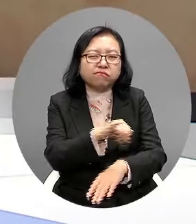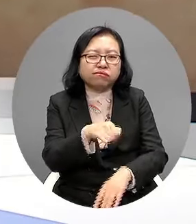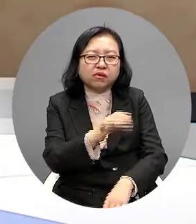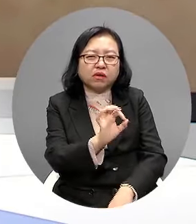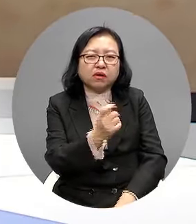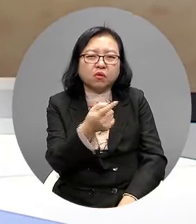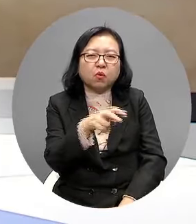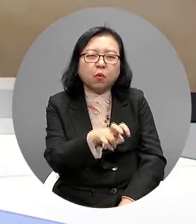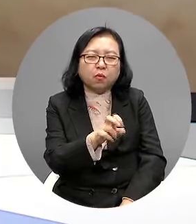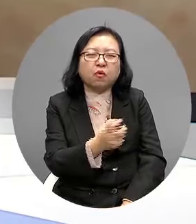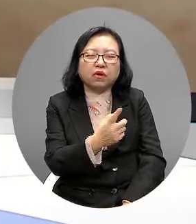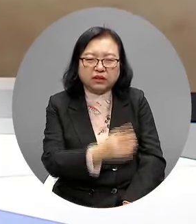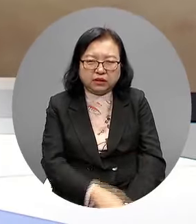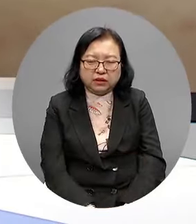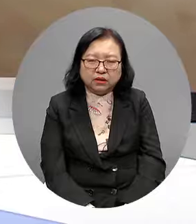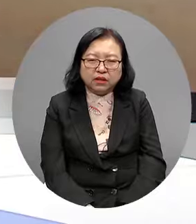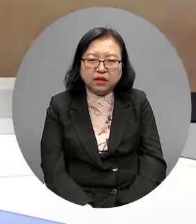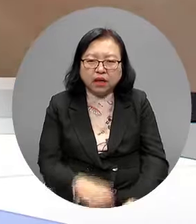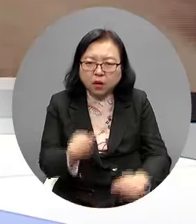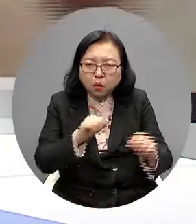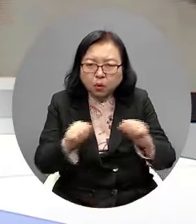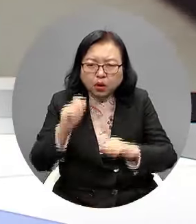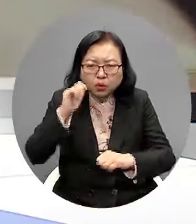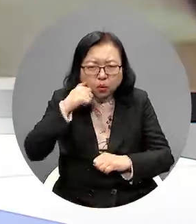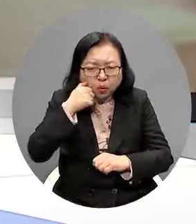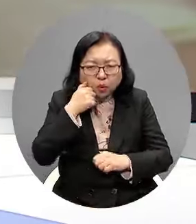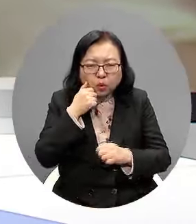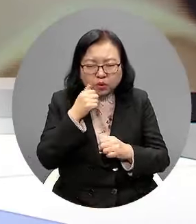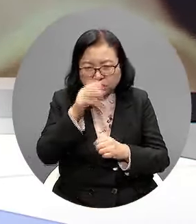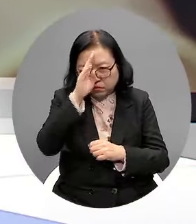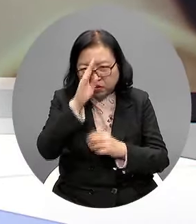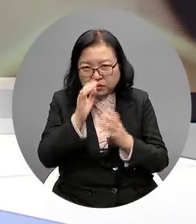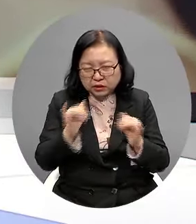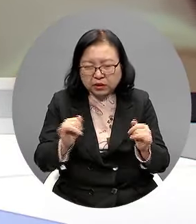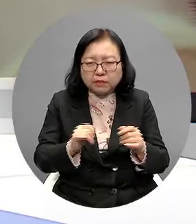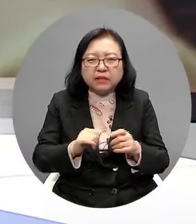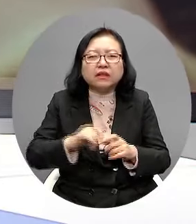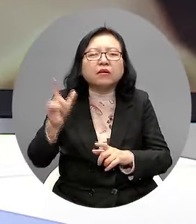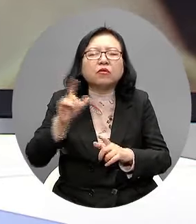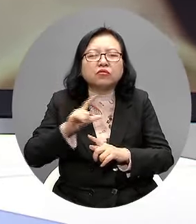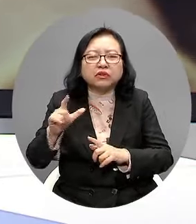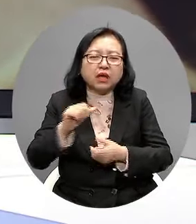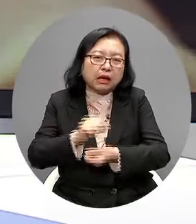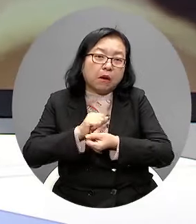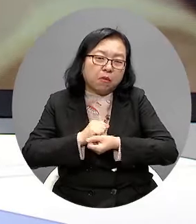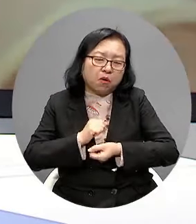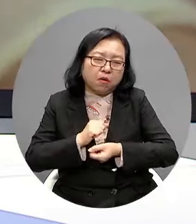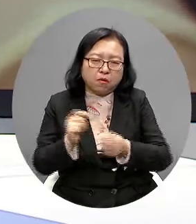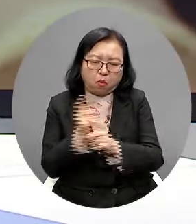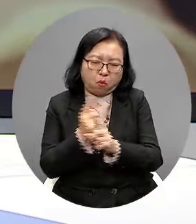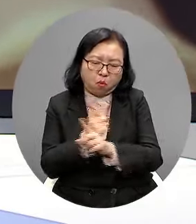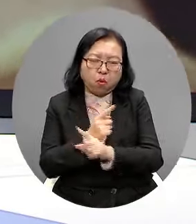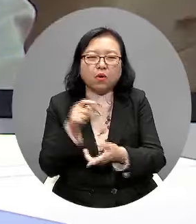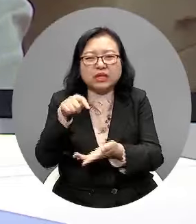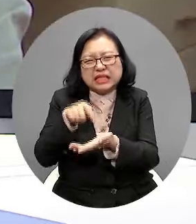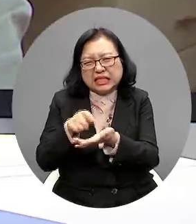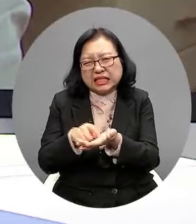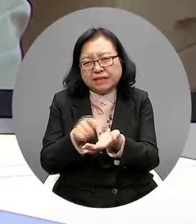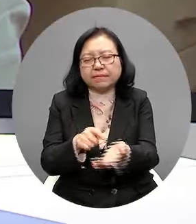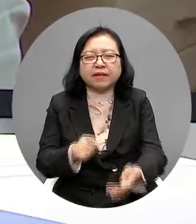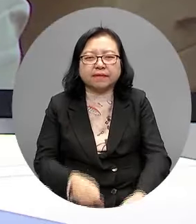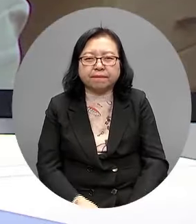확인됐습니다 제대로 거동하기 힘든 환자 대부분이 감염된 것으로 보여 치료가 급한 상황입니다 이지영 기자가